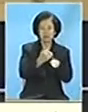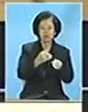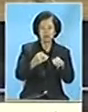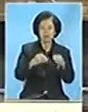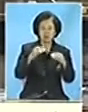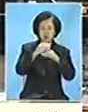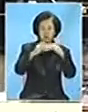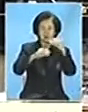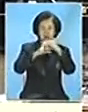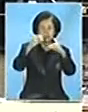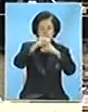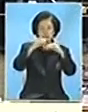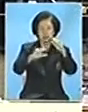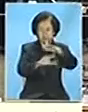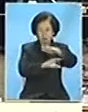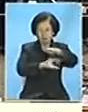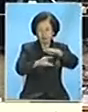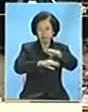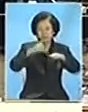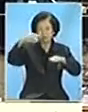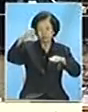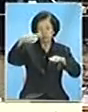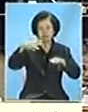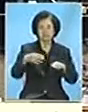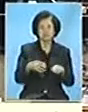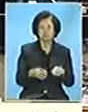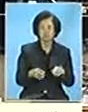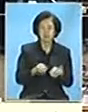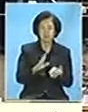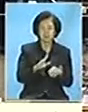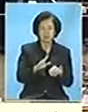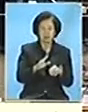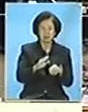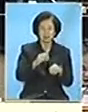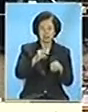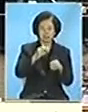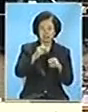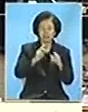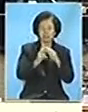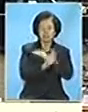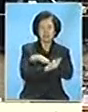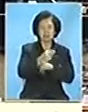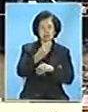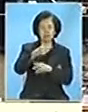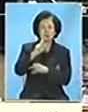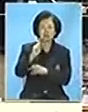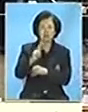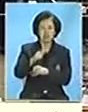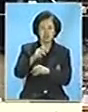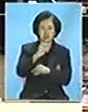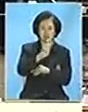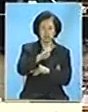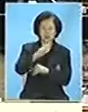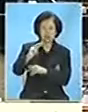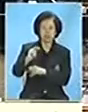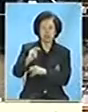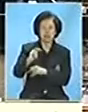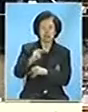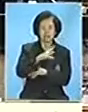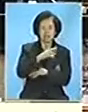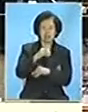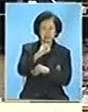ไฟฟ้ามหานครสายเฉลิมราชมงคลในท้องที่เขตห้วยขวางเขตวัฒนาและเข